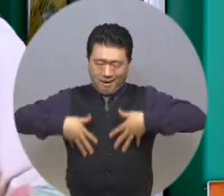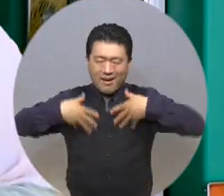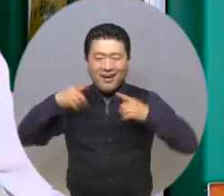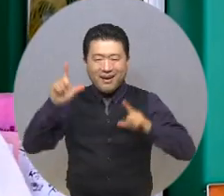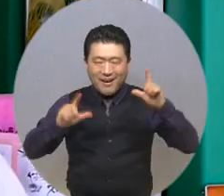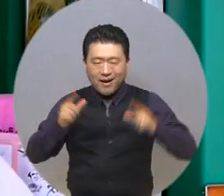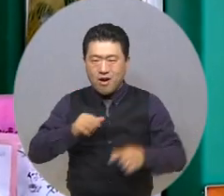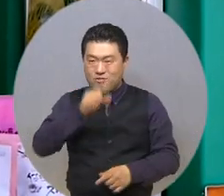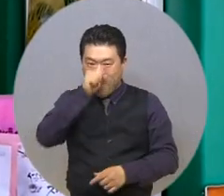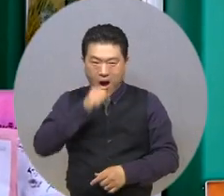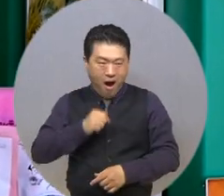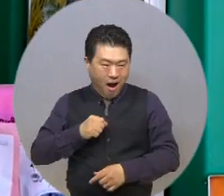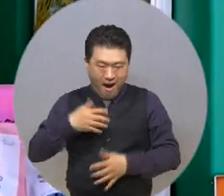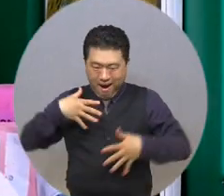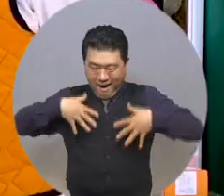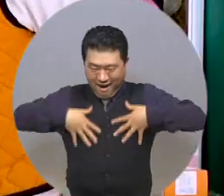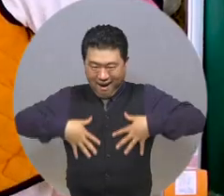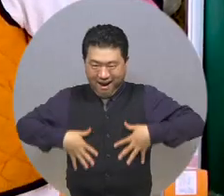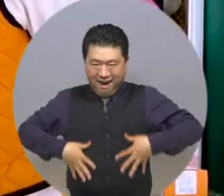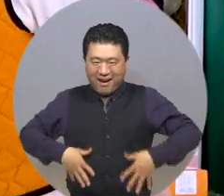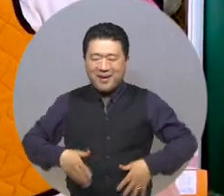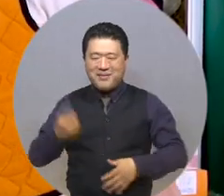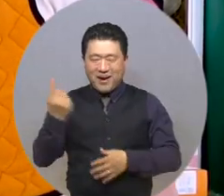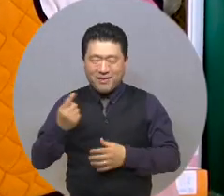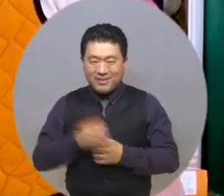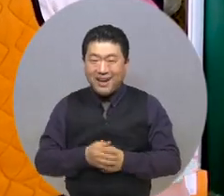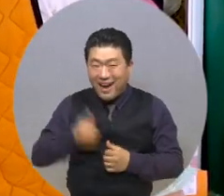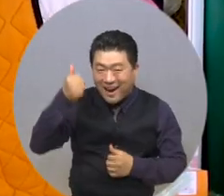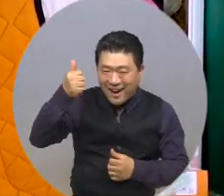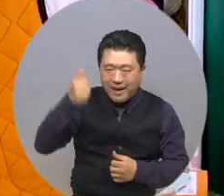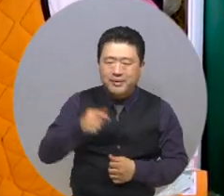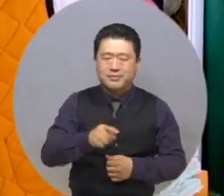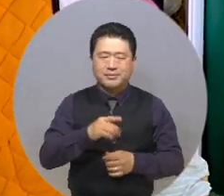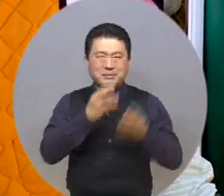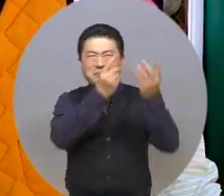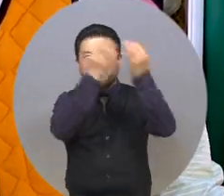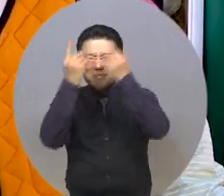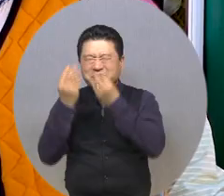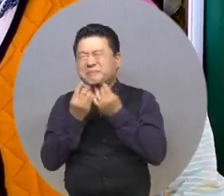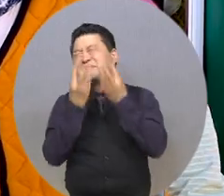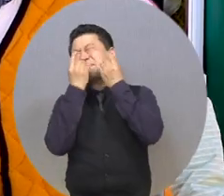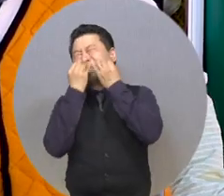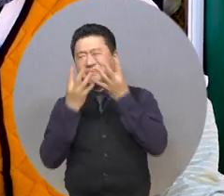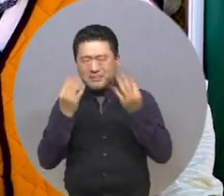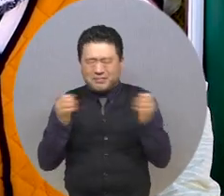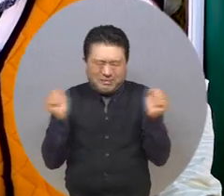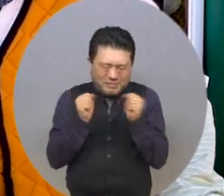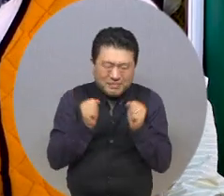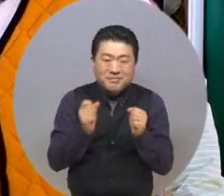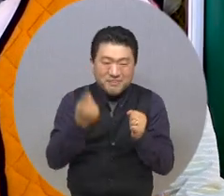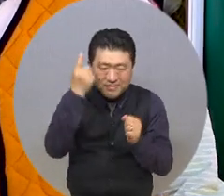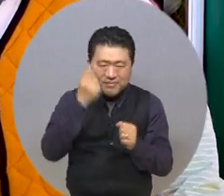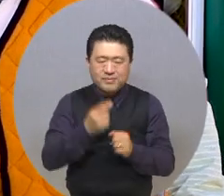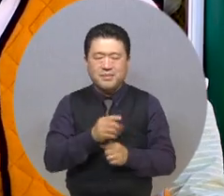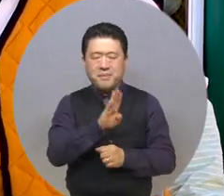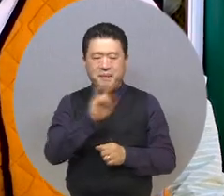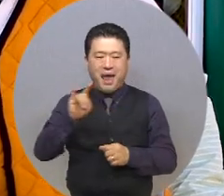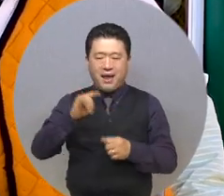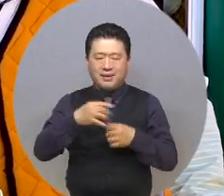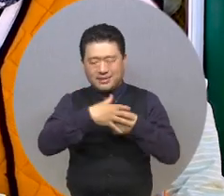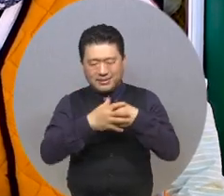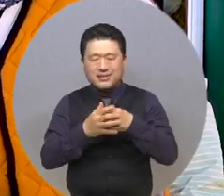몸속에 좋은 기운이 가득해지는 것 같아요. 아주 좋아요, 여러분. 미세먼지 많고 요즘에 춥잖아요. 불배차 한잔